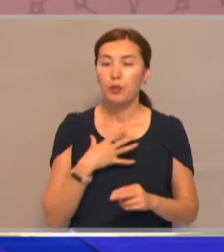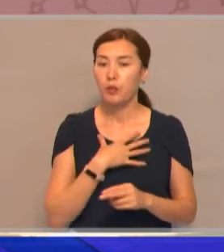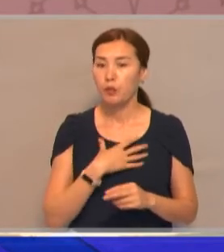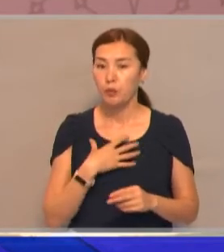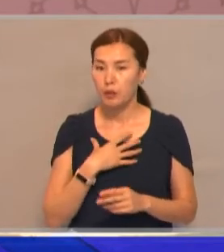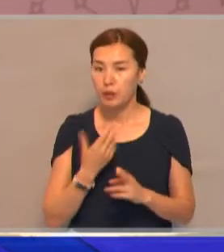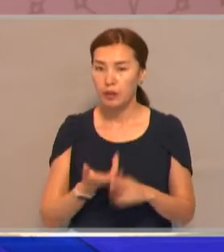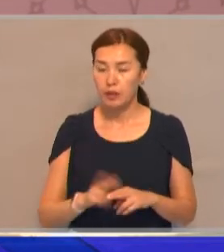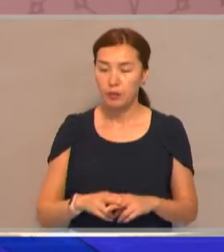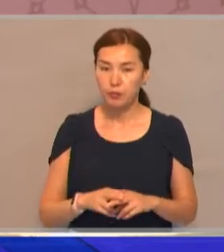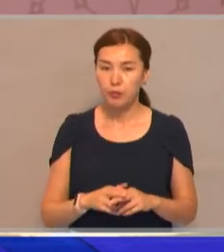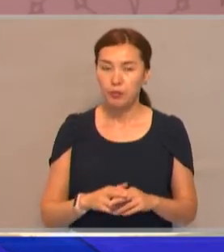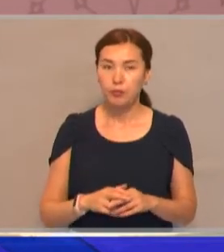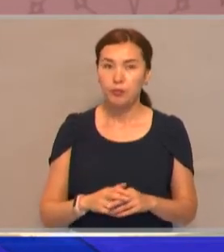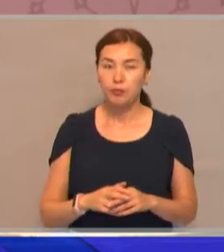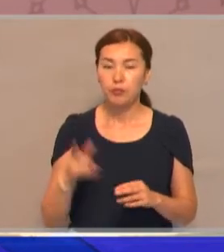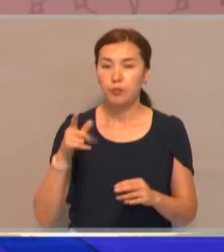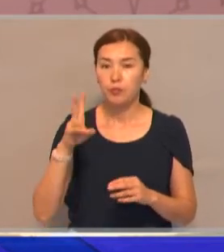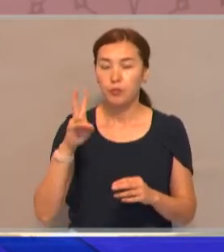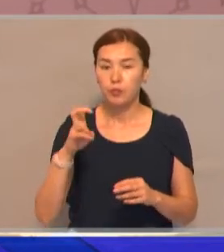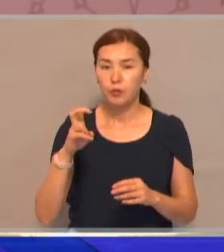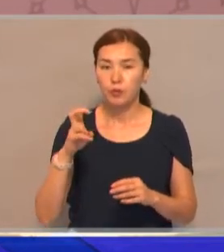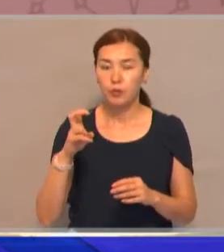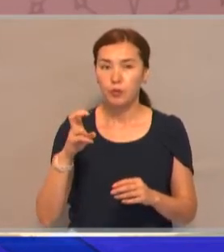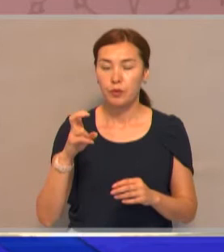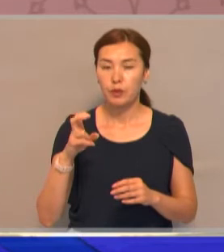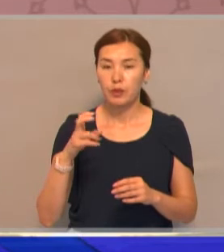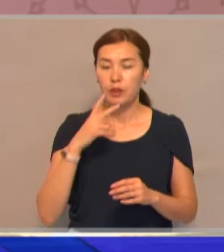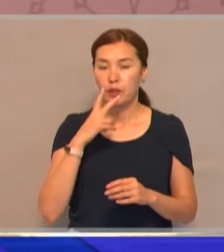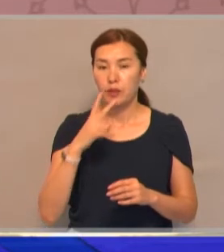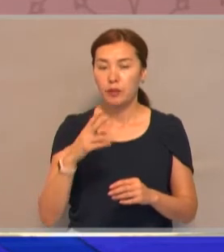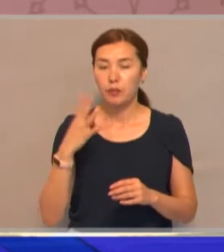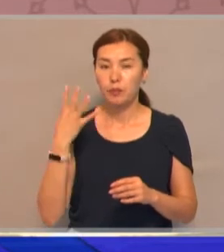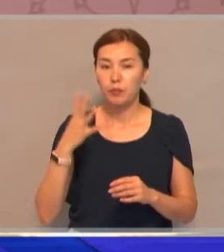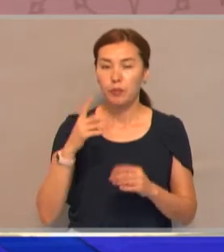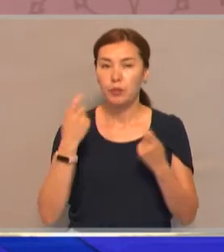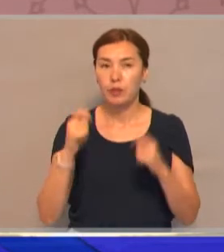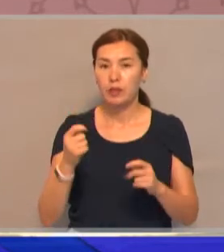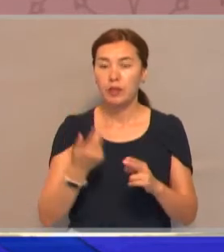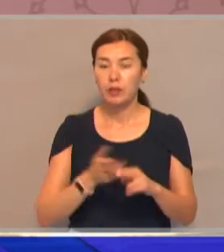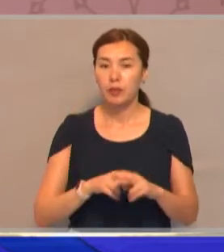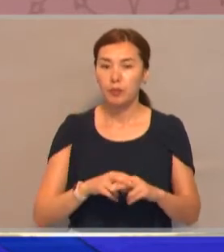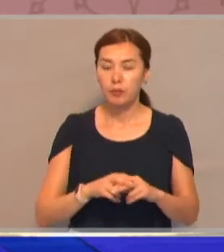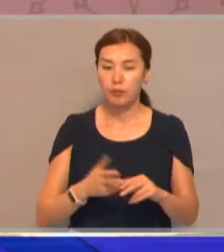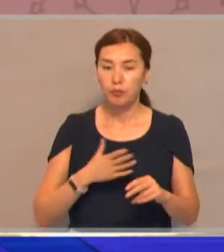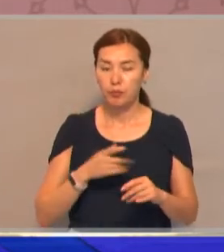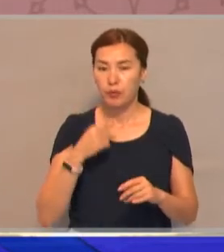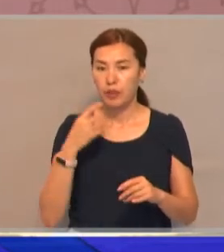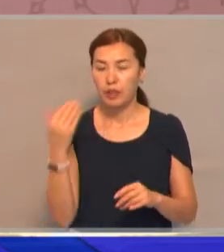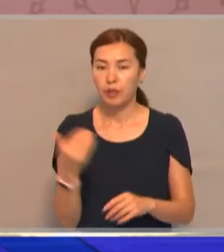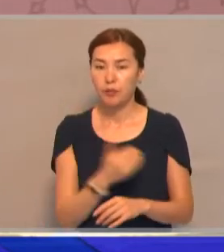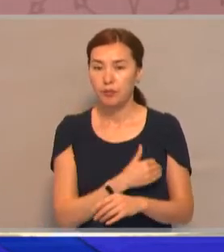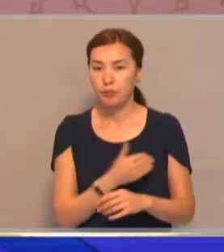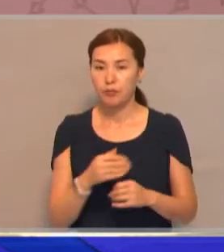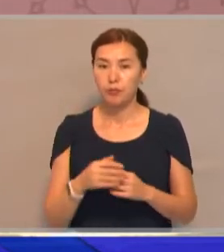маңызды. Ал мынау неге 1200 тегін таралып, 4000 сатылады дегенге мен бұл жерде айта кеткім келіп